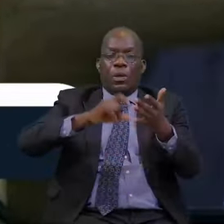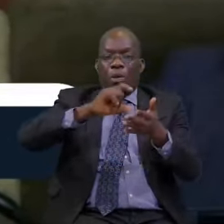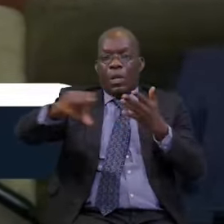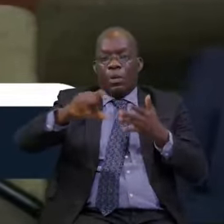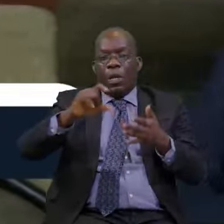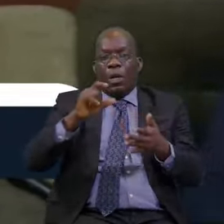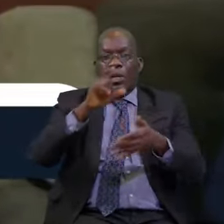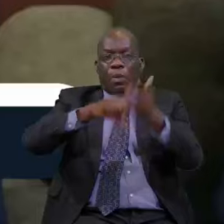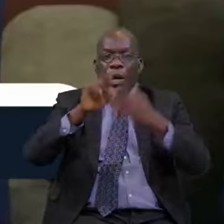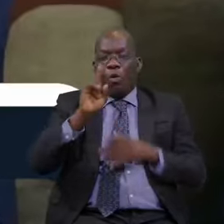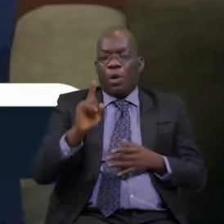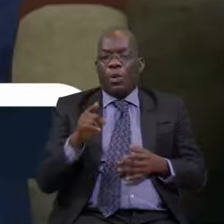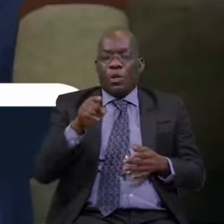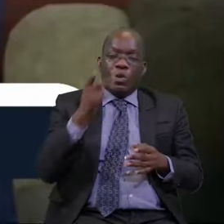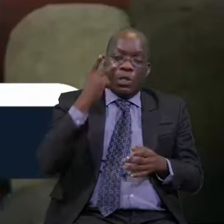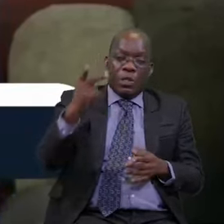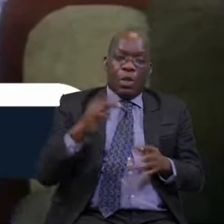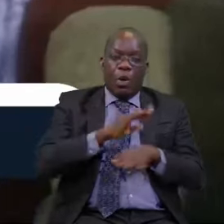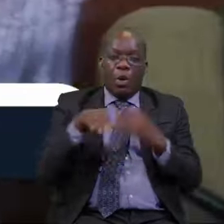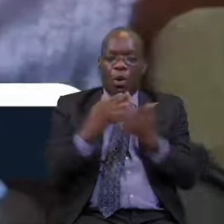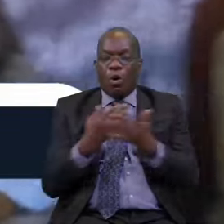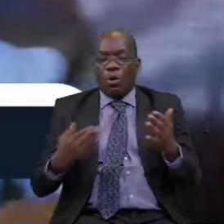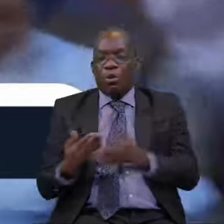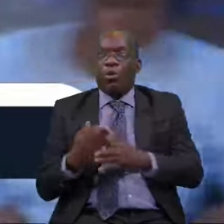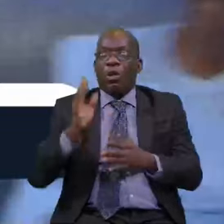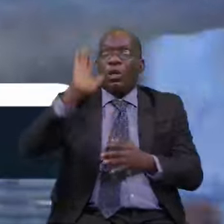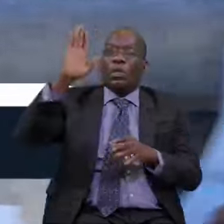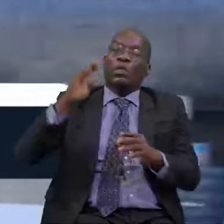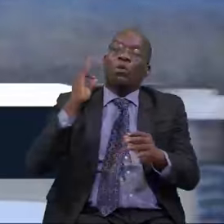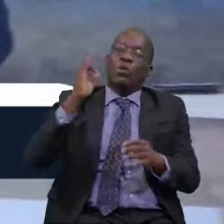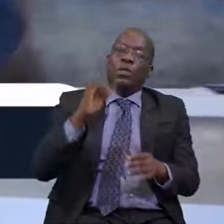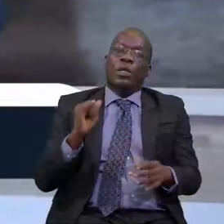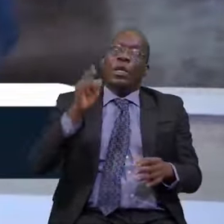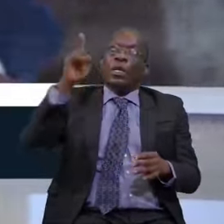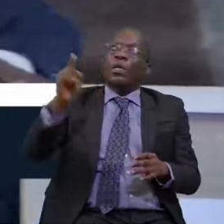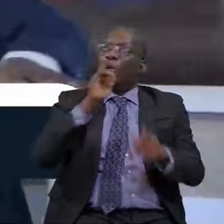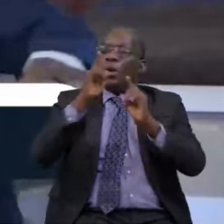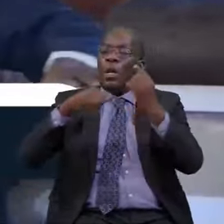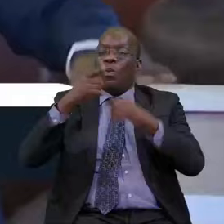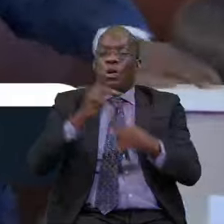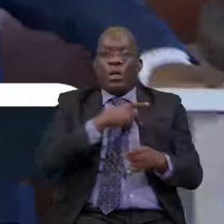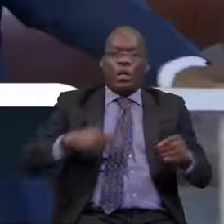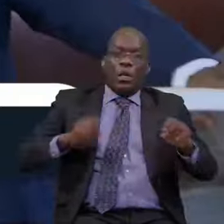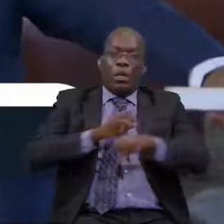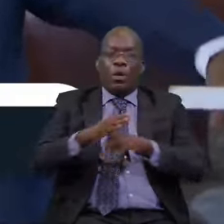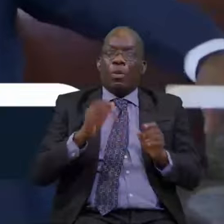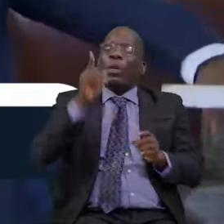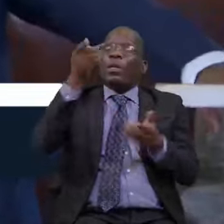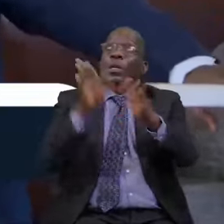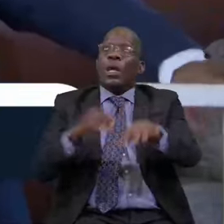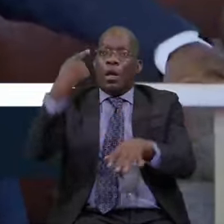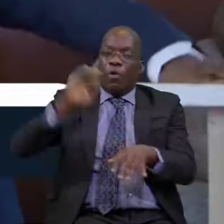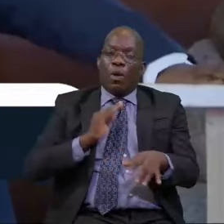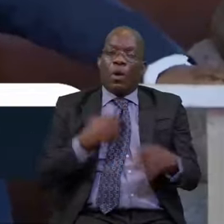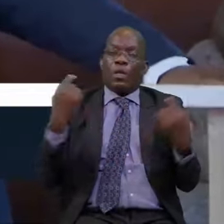1, et vous allez voir que tout au long de son ministère, il a souligné le royaume, il est mort pour nous, il était